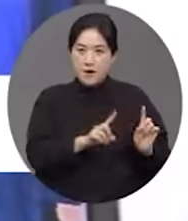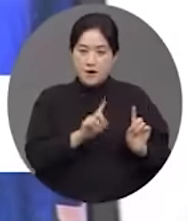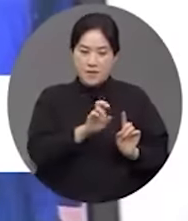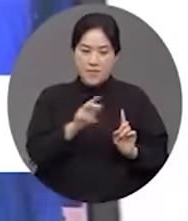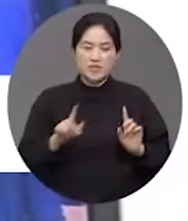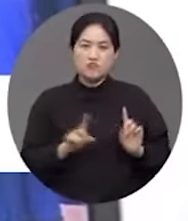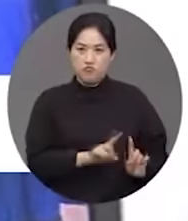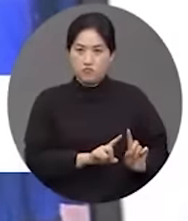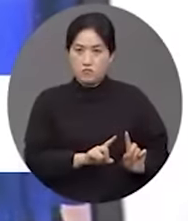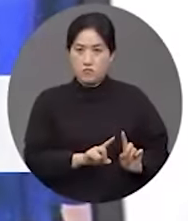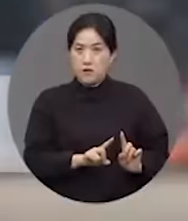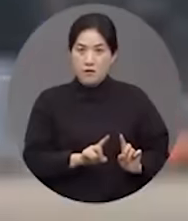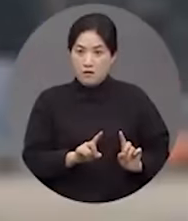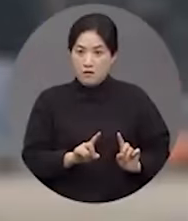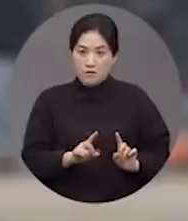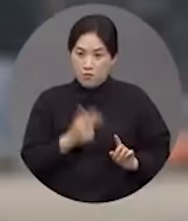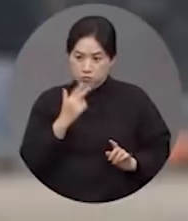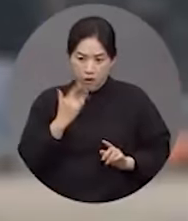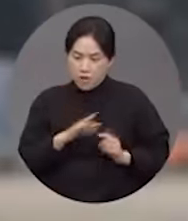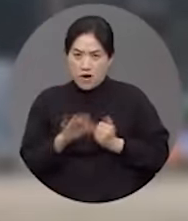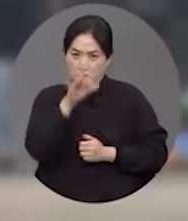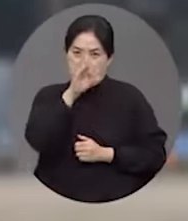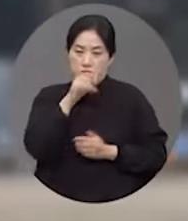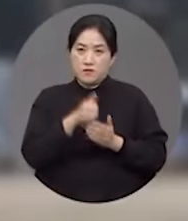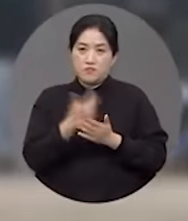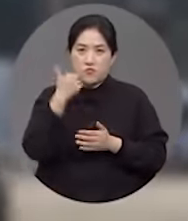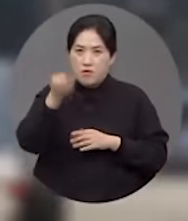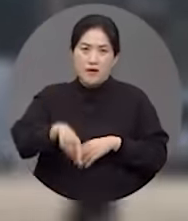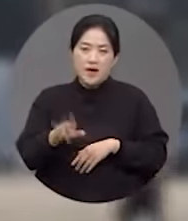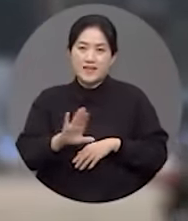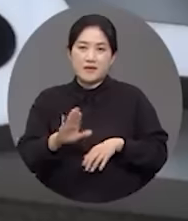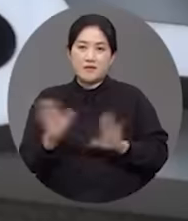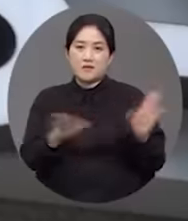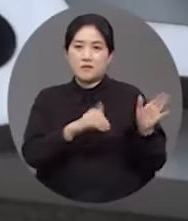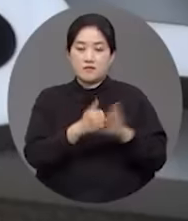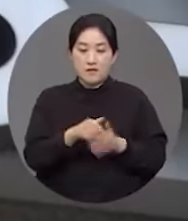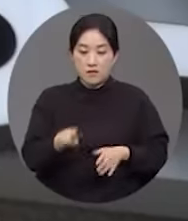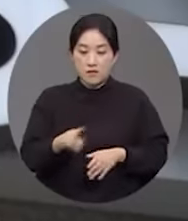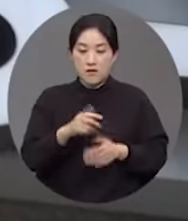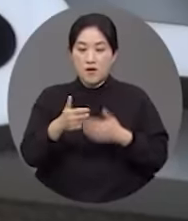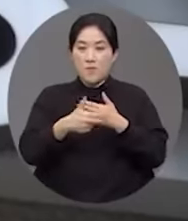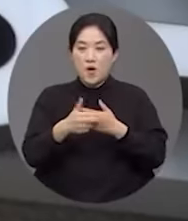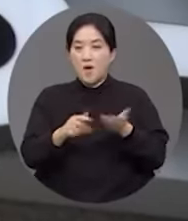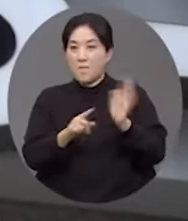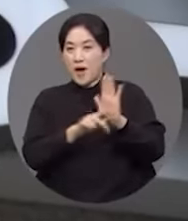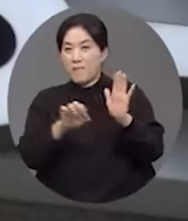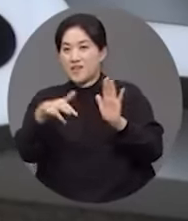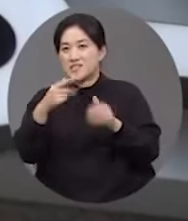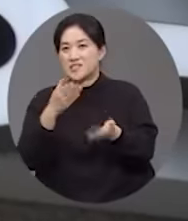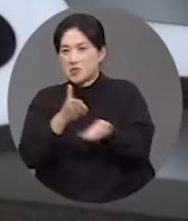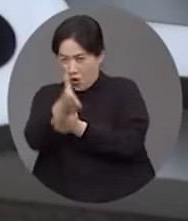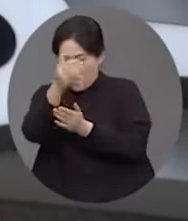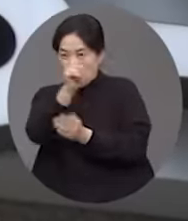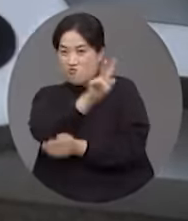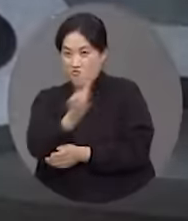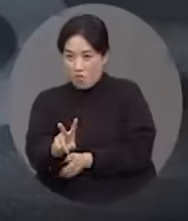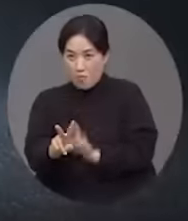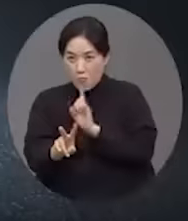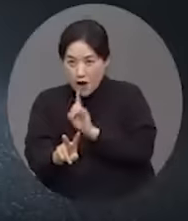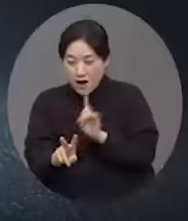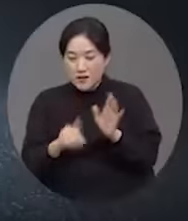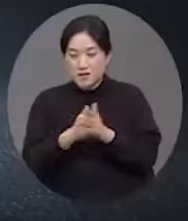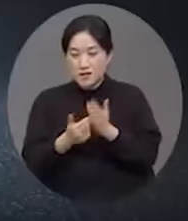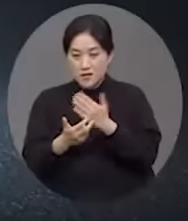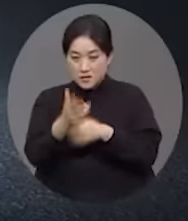수술 받으려고 하겠어요. 이 병원은 마취과 전문의 두 명이 상주한다고 홍보해왔지만 마취과 의사는